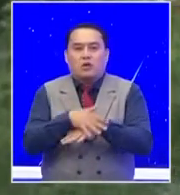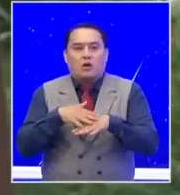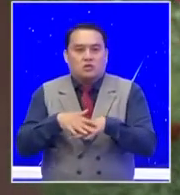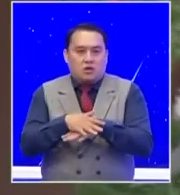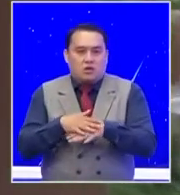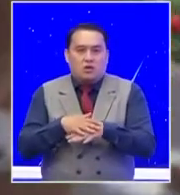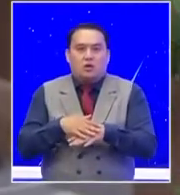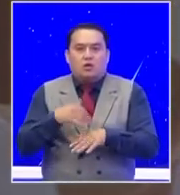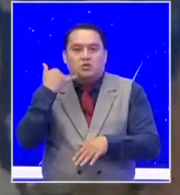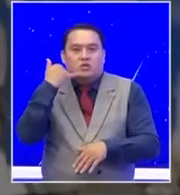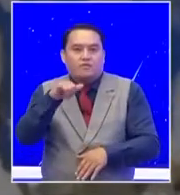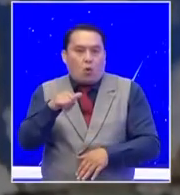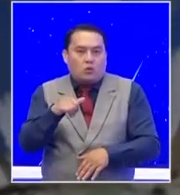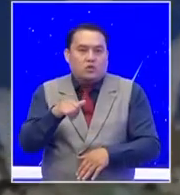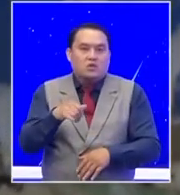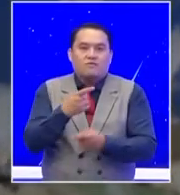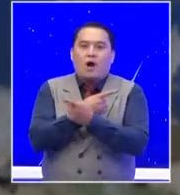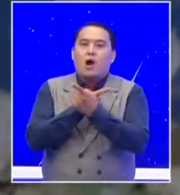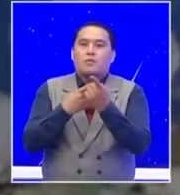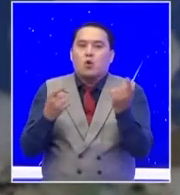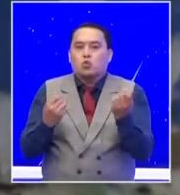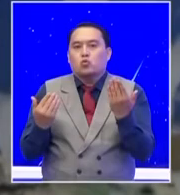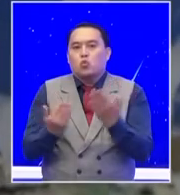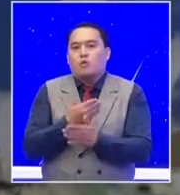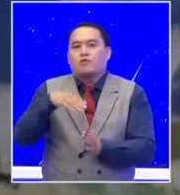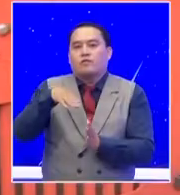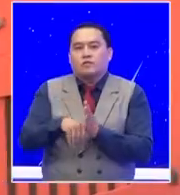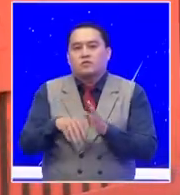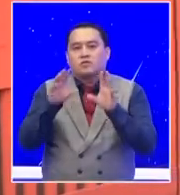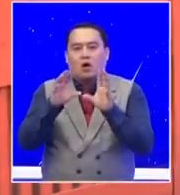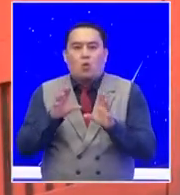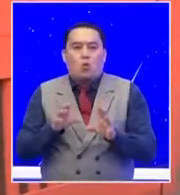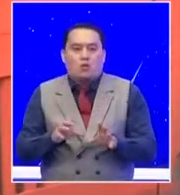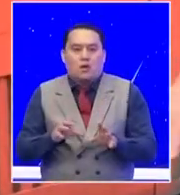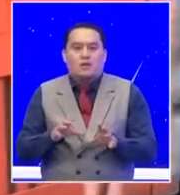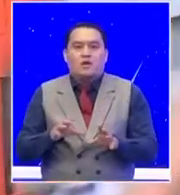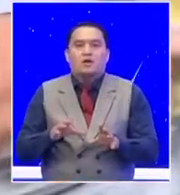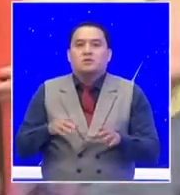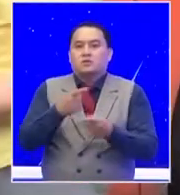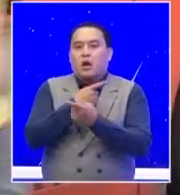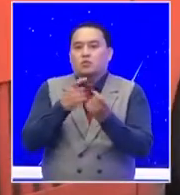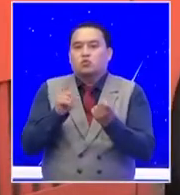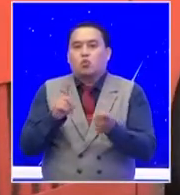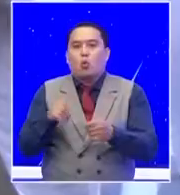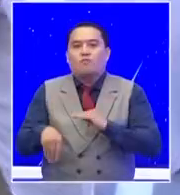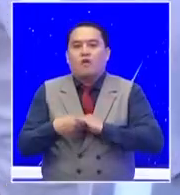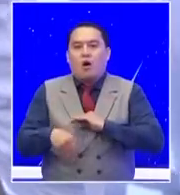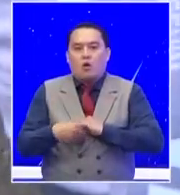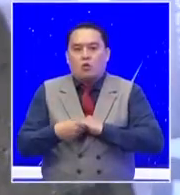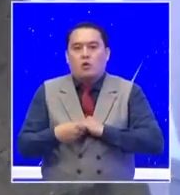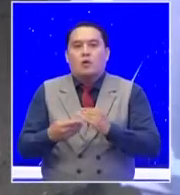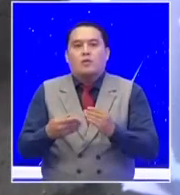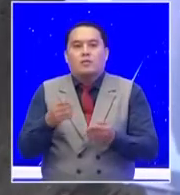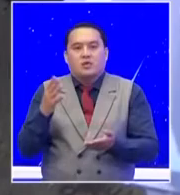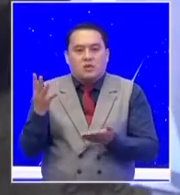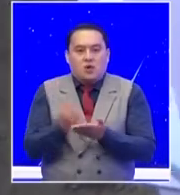населением, донеся до сведения информацию о нововведениях в антикоррупционное законодательство. Кстати, сообщившего о факте коррупции,